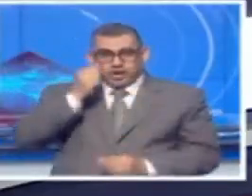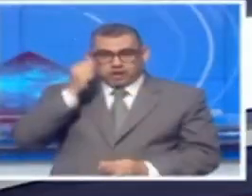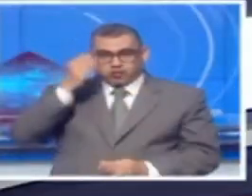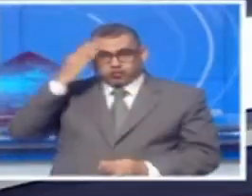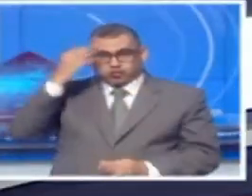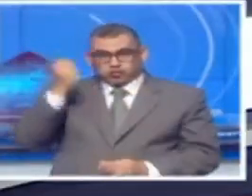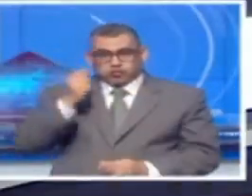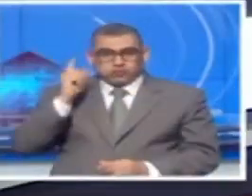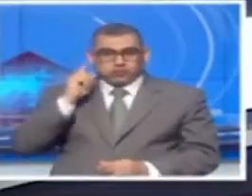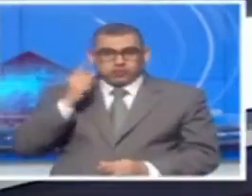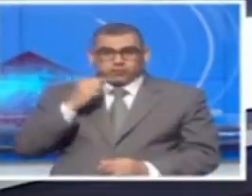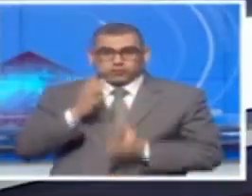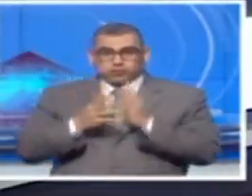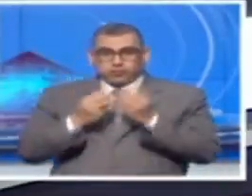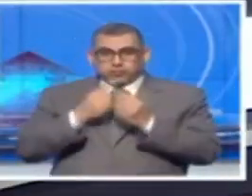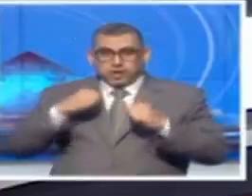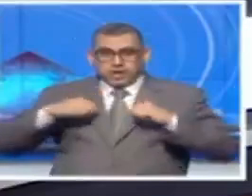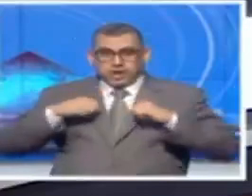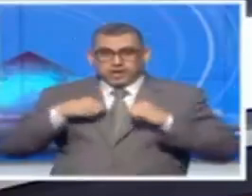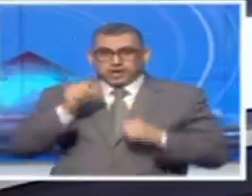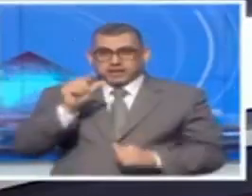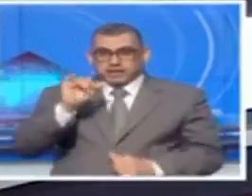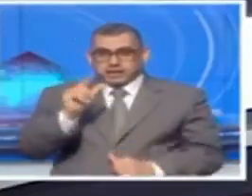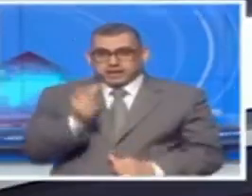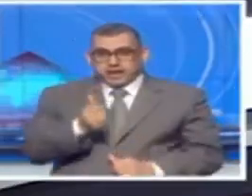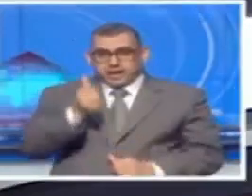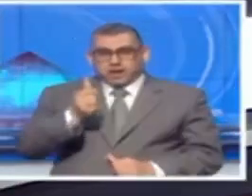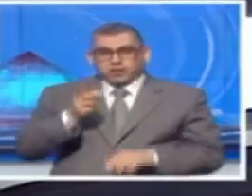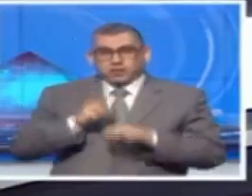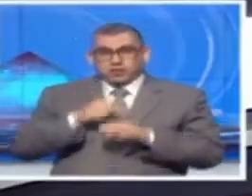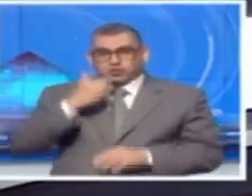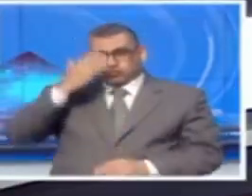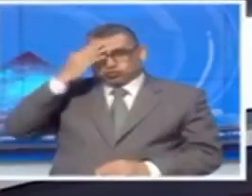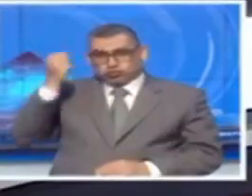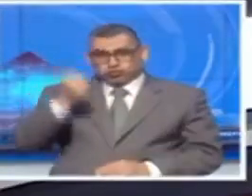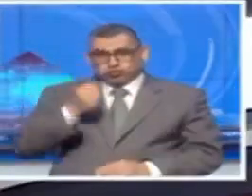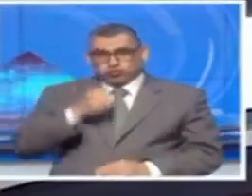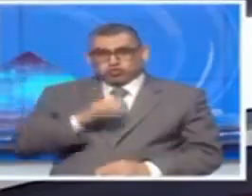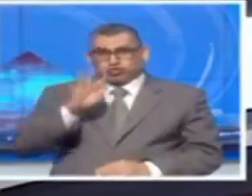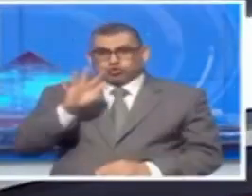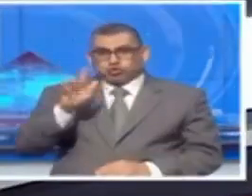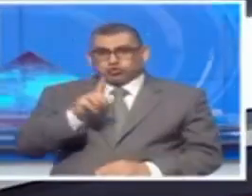عبد المنعم ولمذيعة الرياضة دينا أنديل،